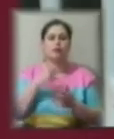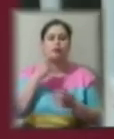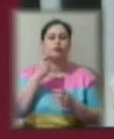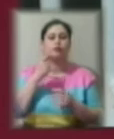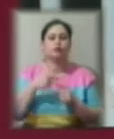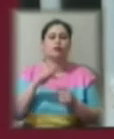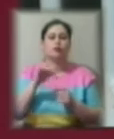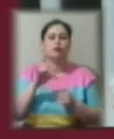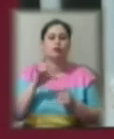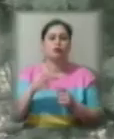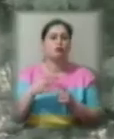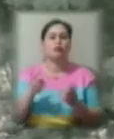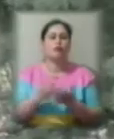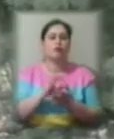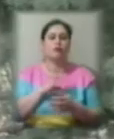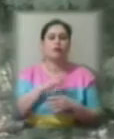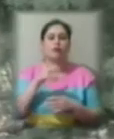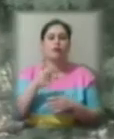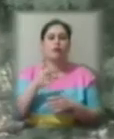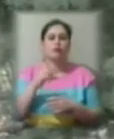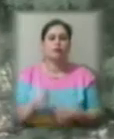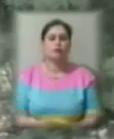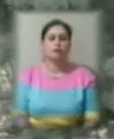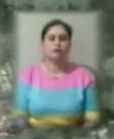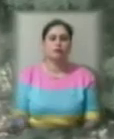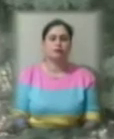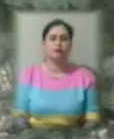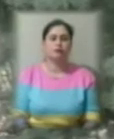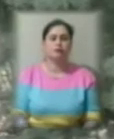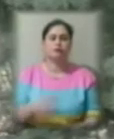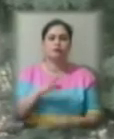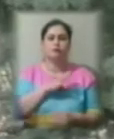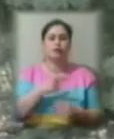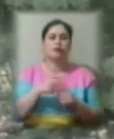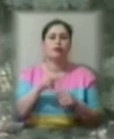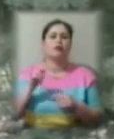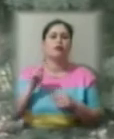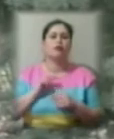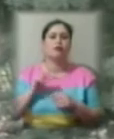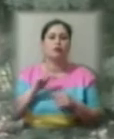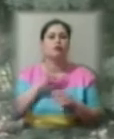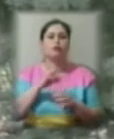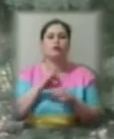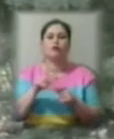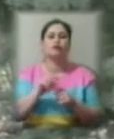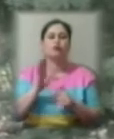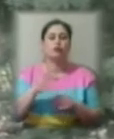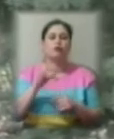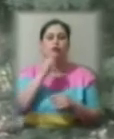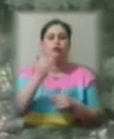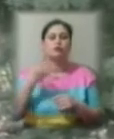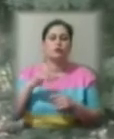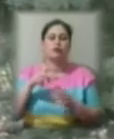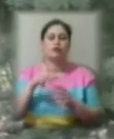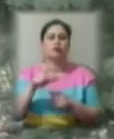почали погрожувати. Розроблено план похищення твого сина, він буде йти в школу или со школы, мы посмотрим,